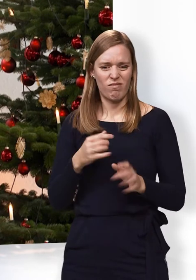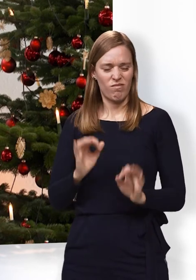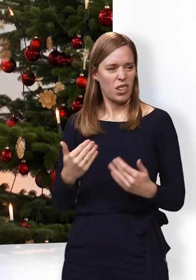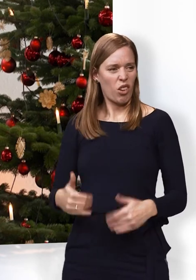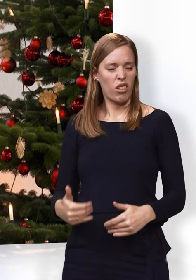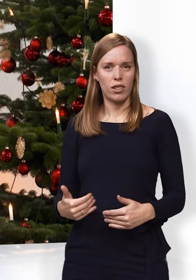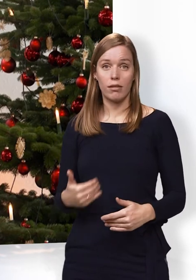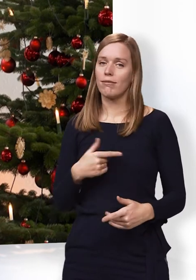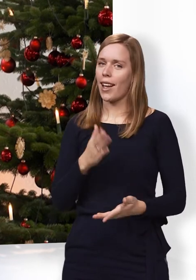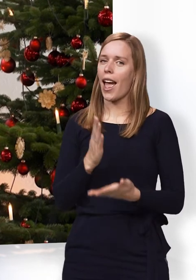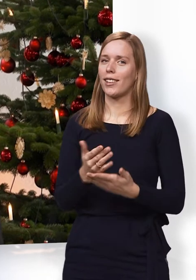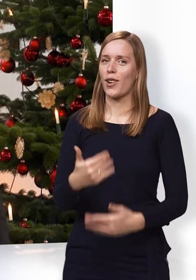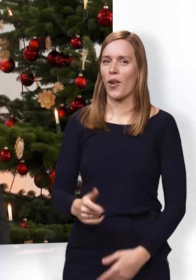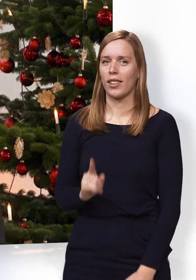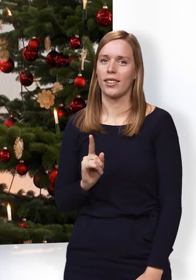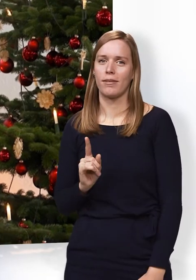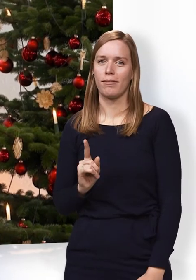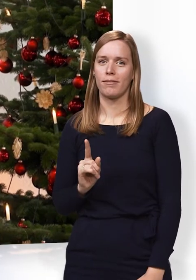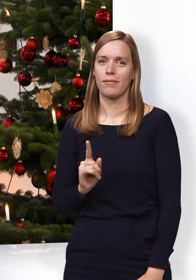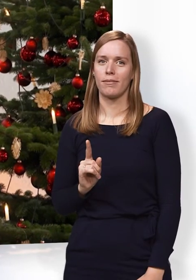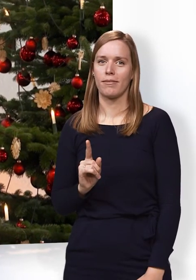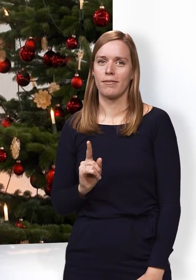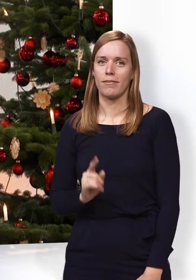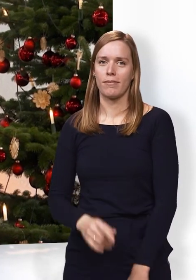ist, ist es noch nicht das Ende.